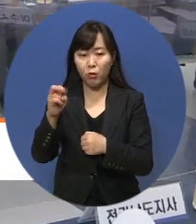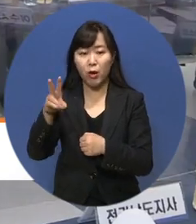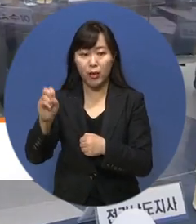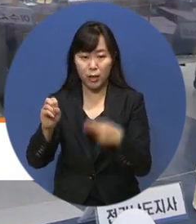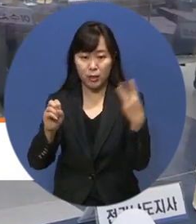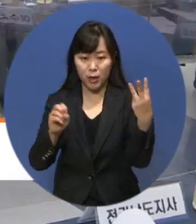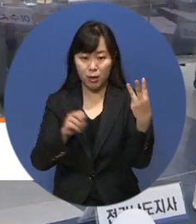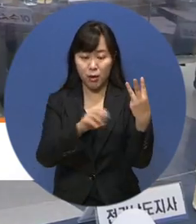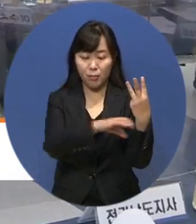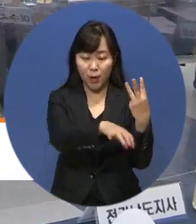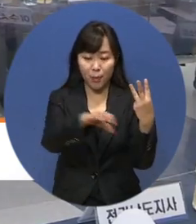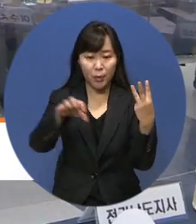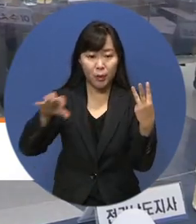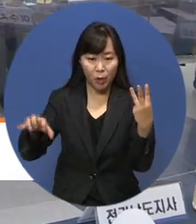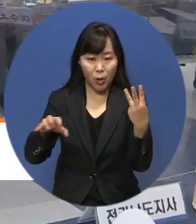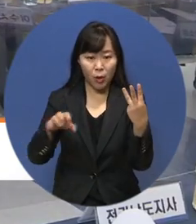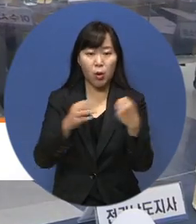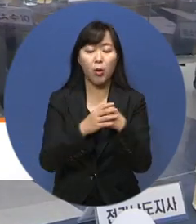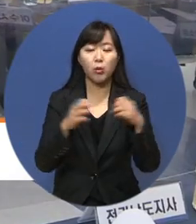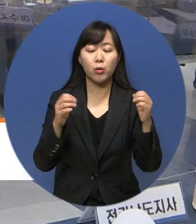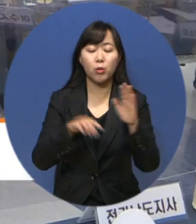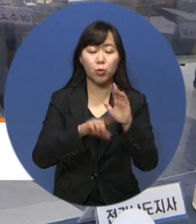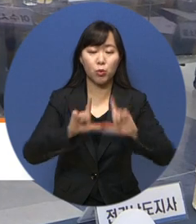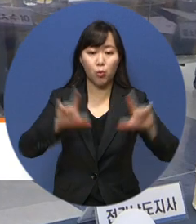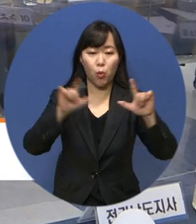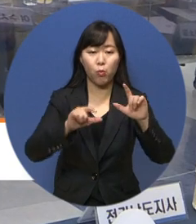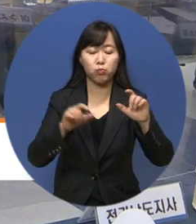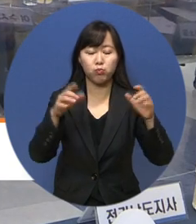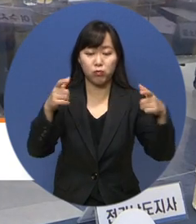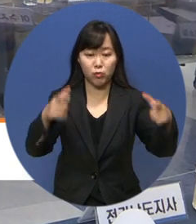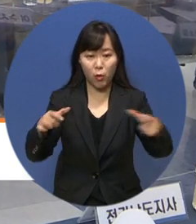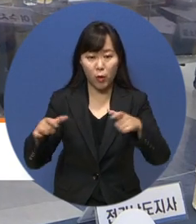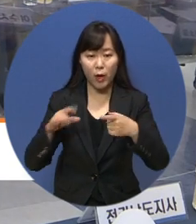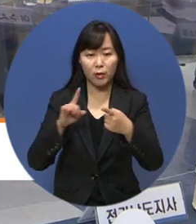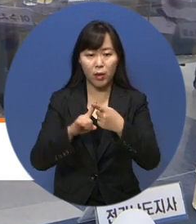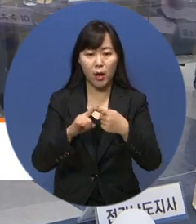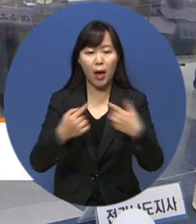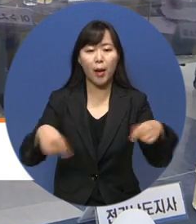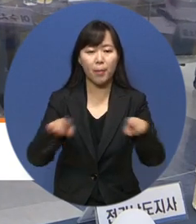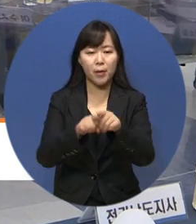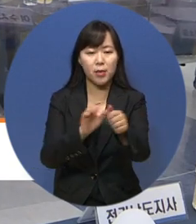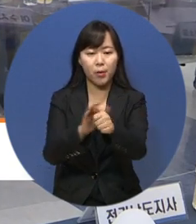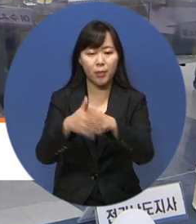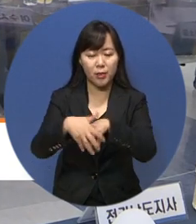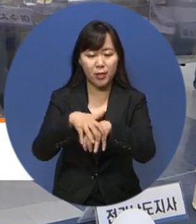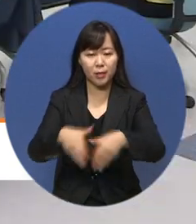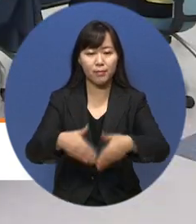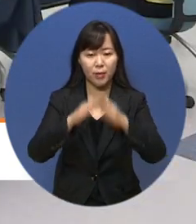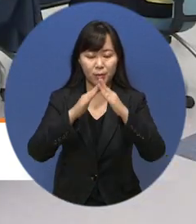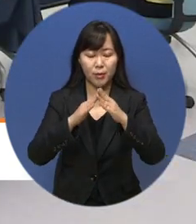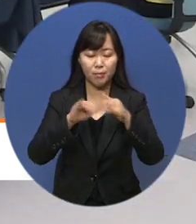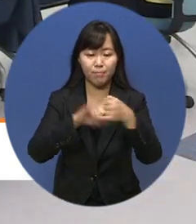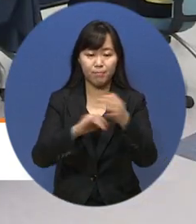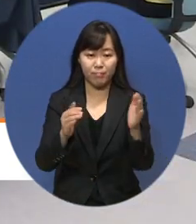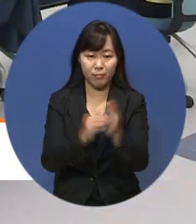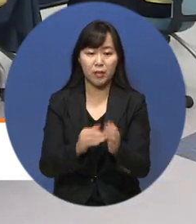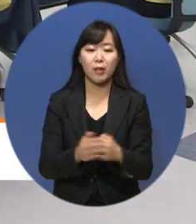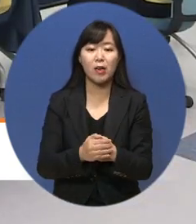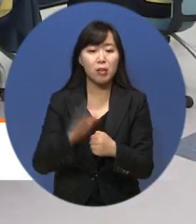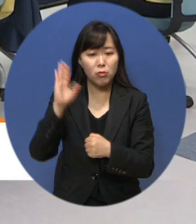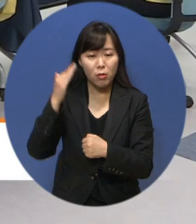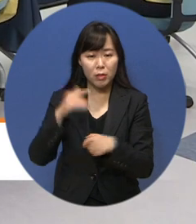세계 시 로 구성된 동부권 방역 공동 협력 체계를 구축하기로 했습니다 특히 최근